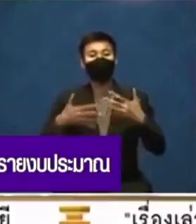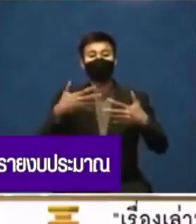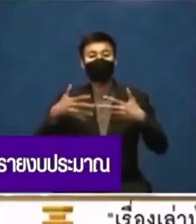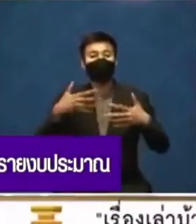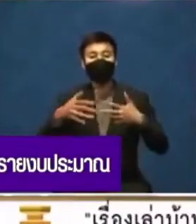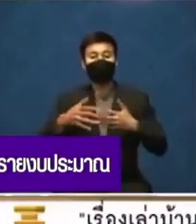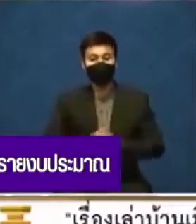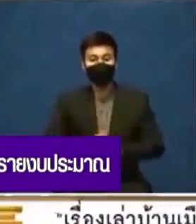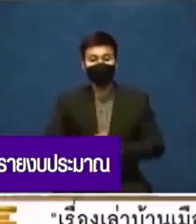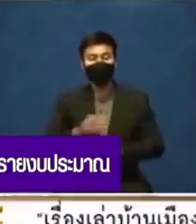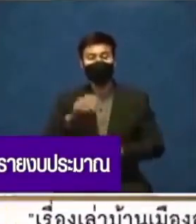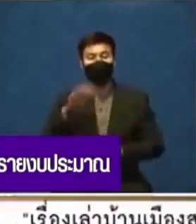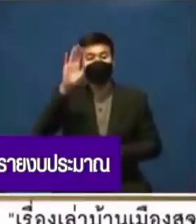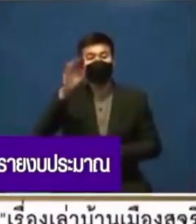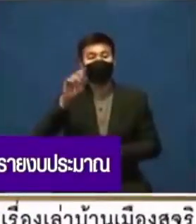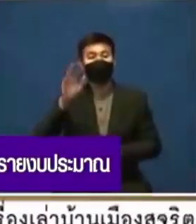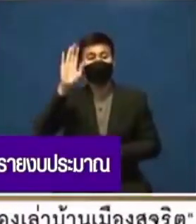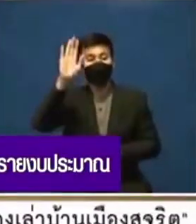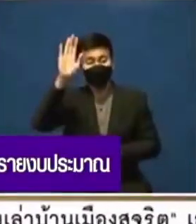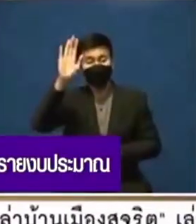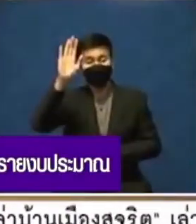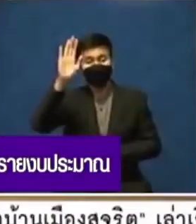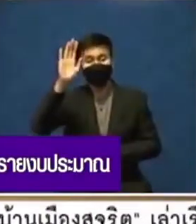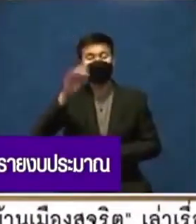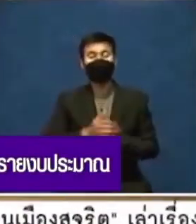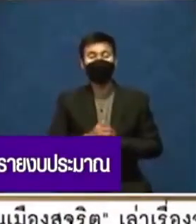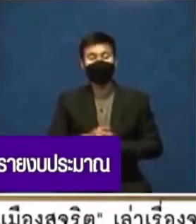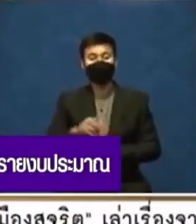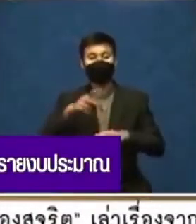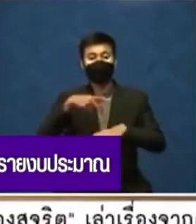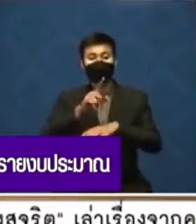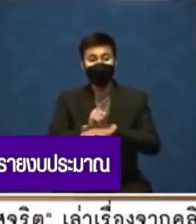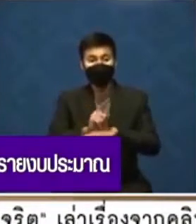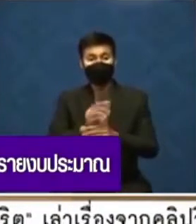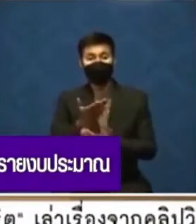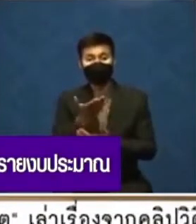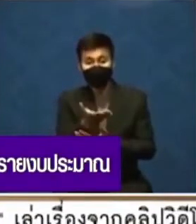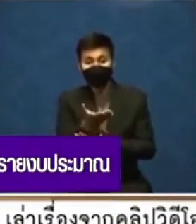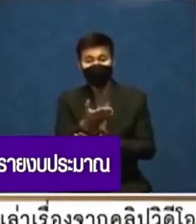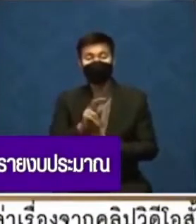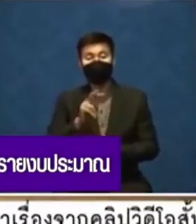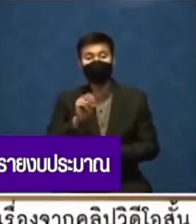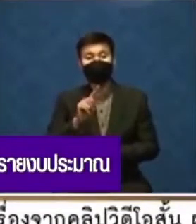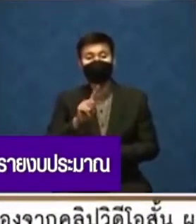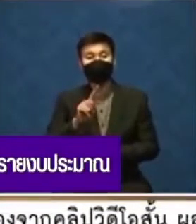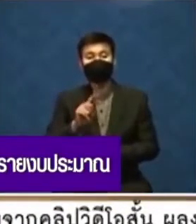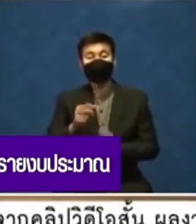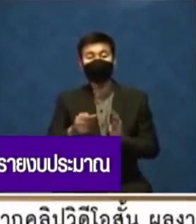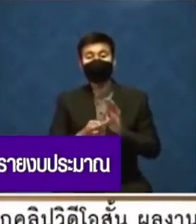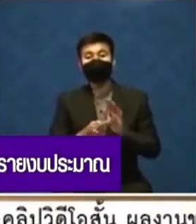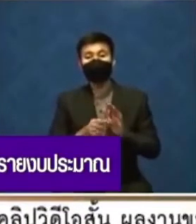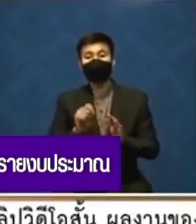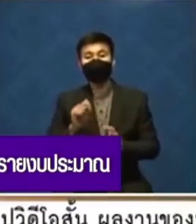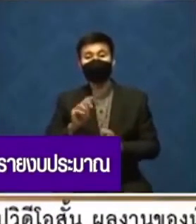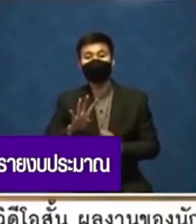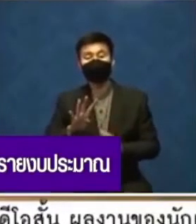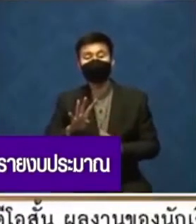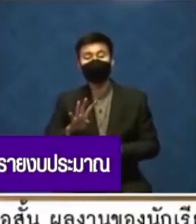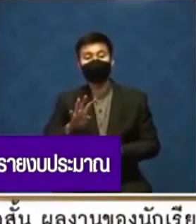ประธานไม่เป็นไรครับเดี๋ยวก่อนท่านรัฐมนตรีครับท่านลองดูข้อ